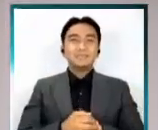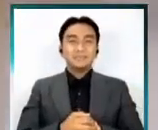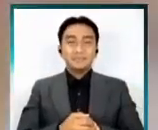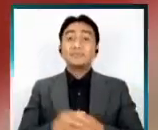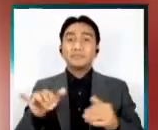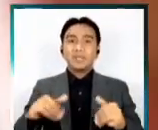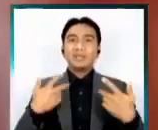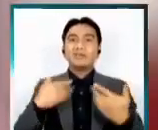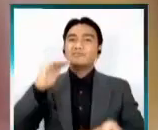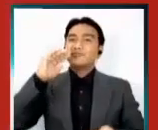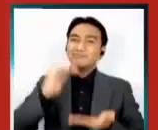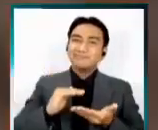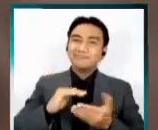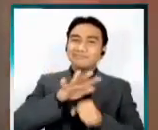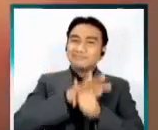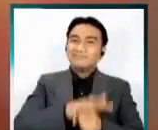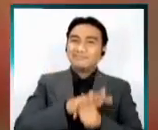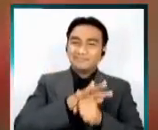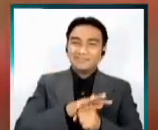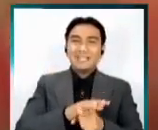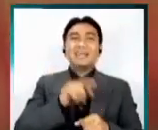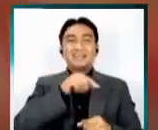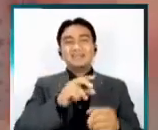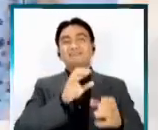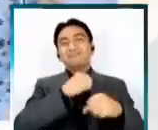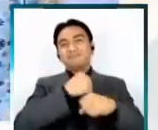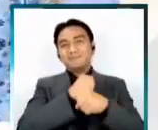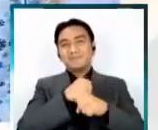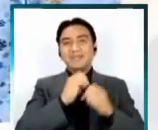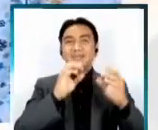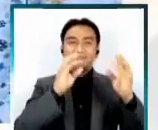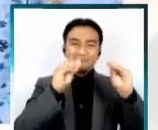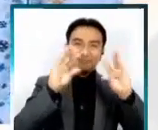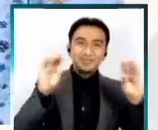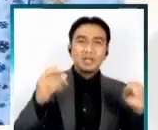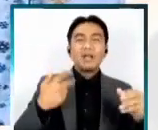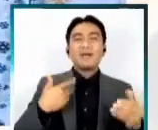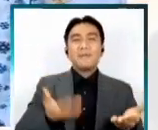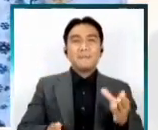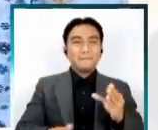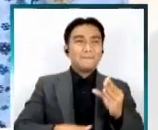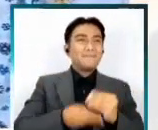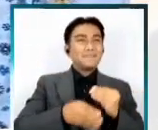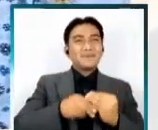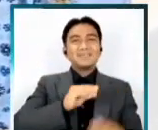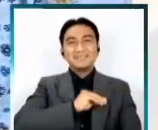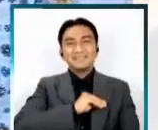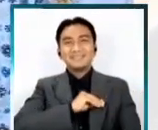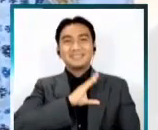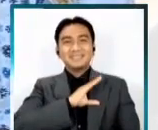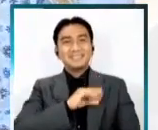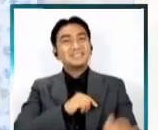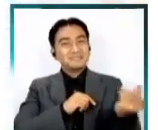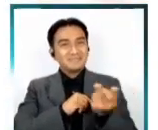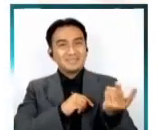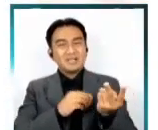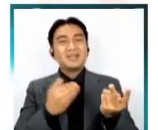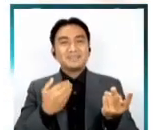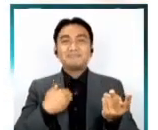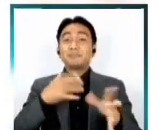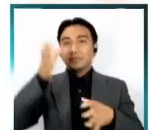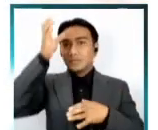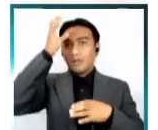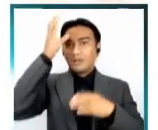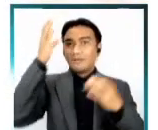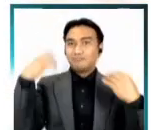sa paggawa ng parol humuhugot ng good vibes at lakas ng loob sina Tatay Jemlyn at Nanay May, na parehong cancer survivor. Isa na lang ang